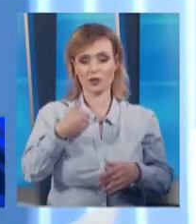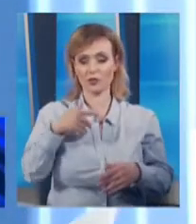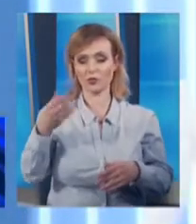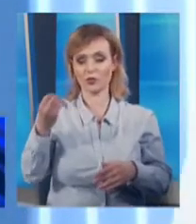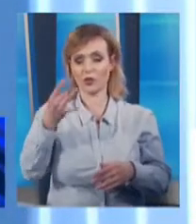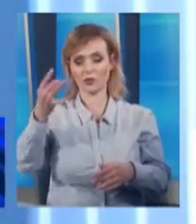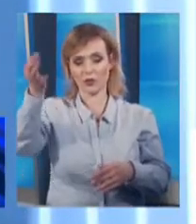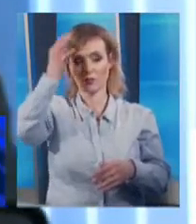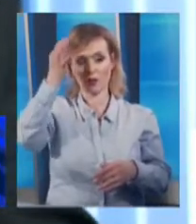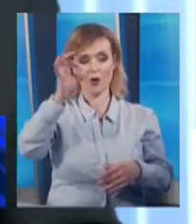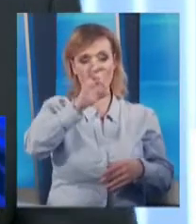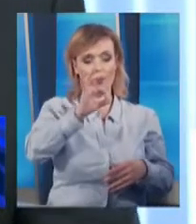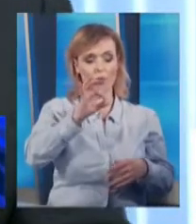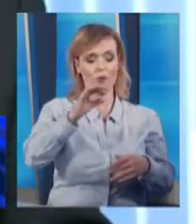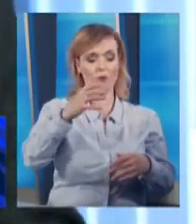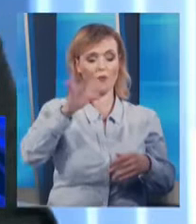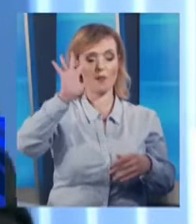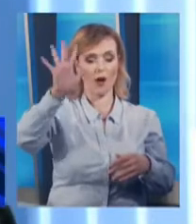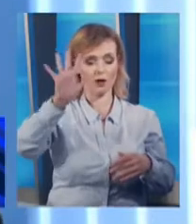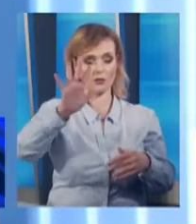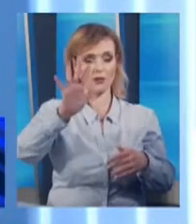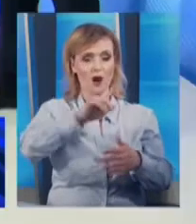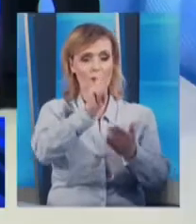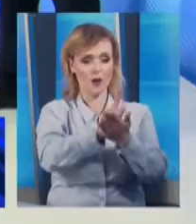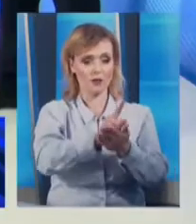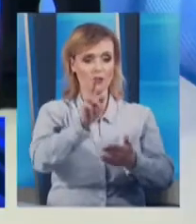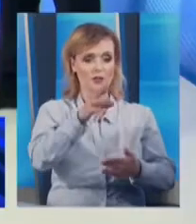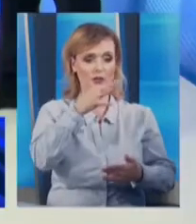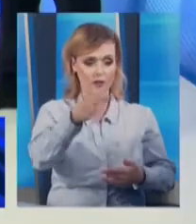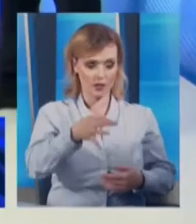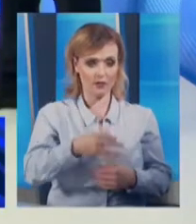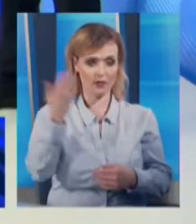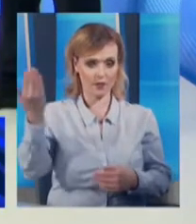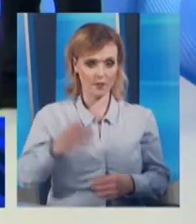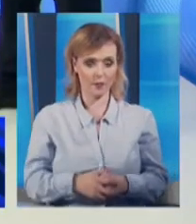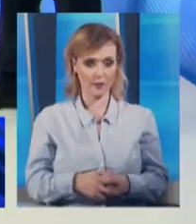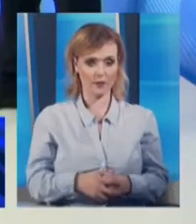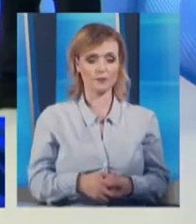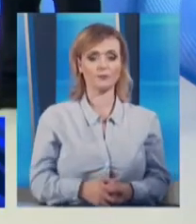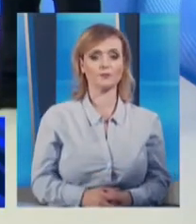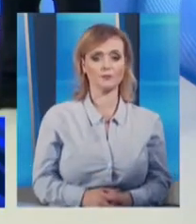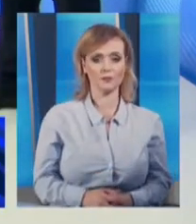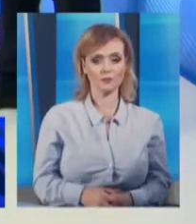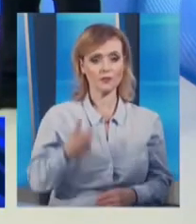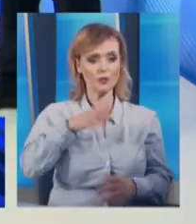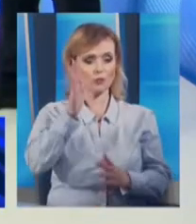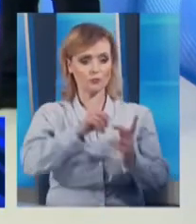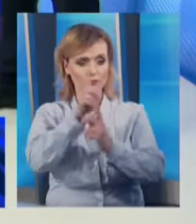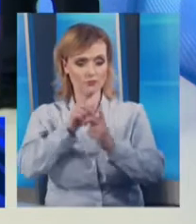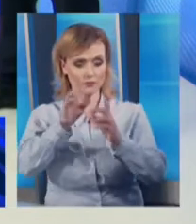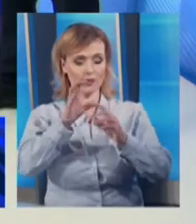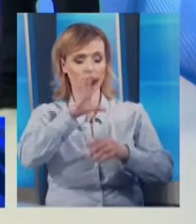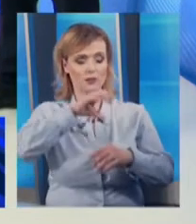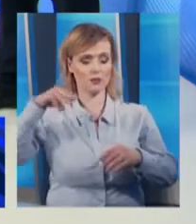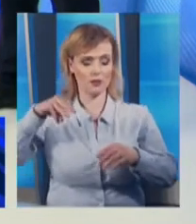amintesc că cele 5 angajamente și le am aici vizează 1. Introducerea venitului minim garantat pentru fiecare cetățean prin modificare articolul 47 din Constituție,